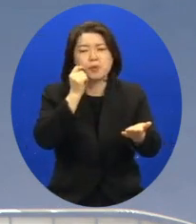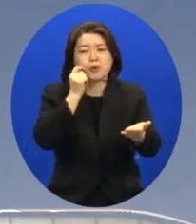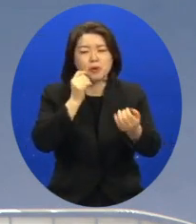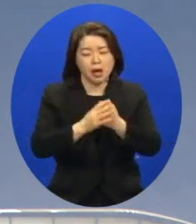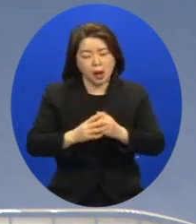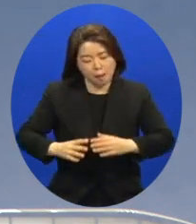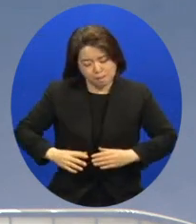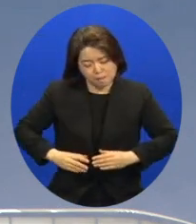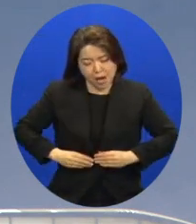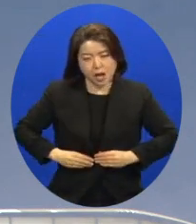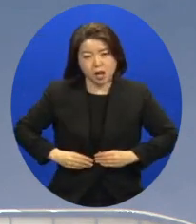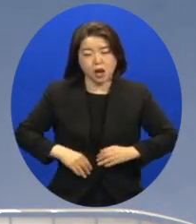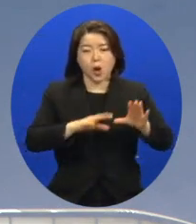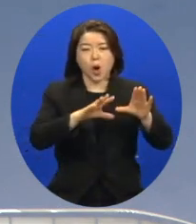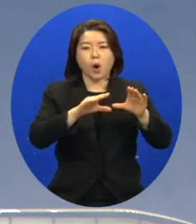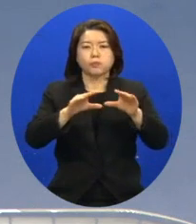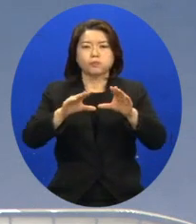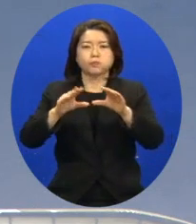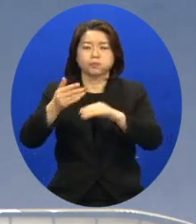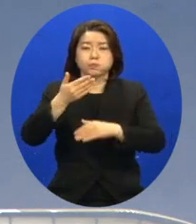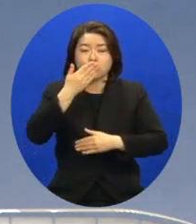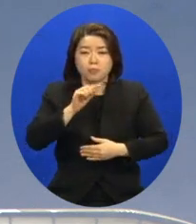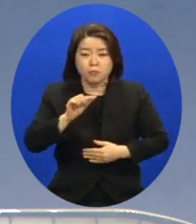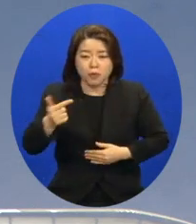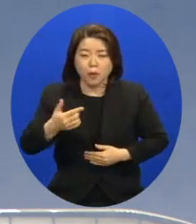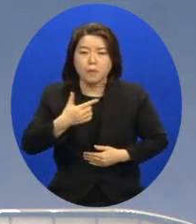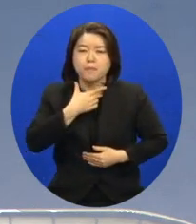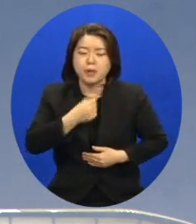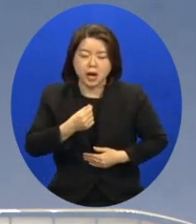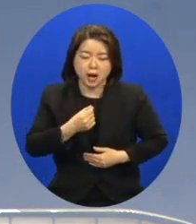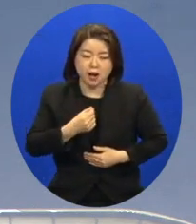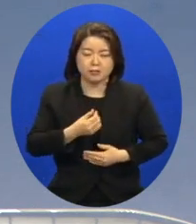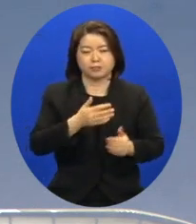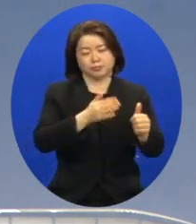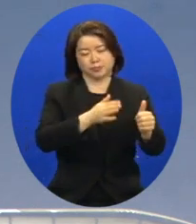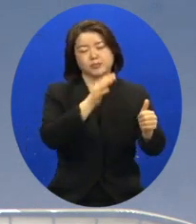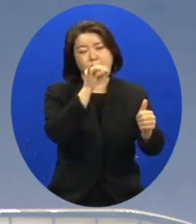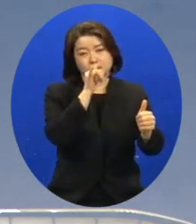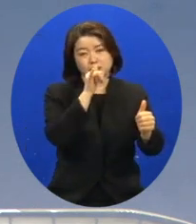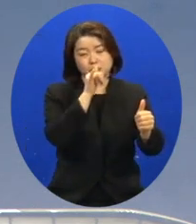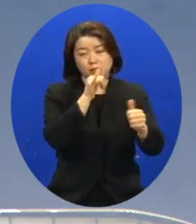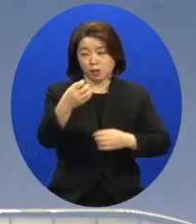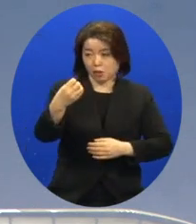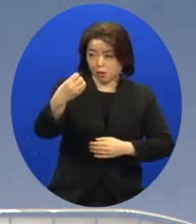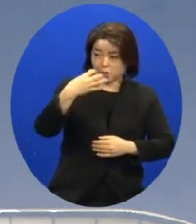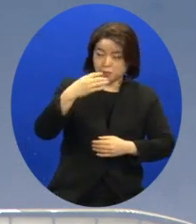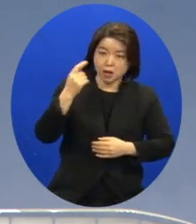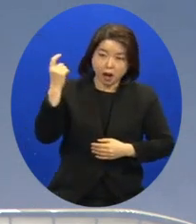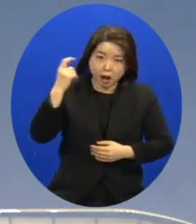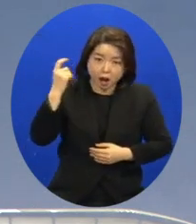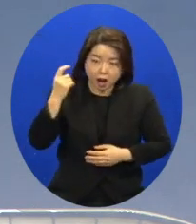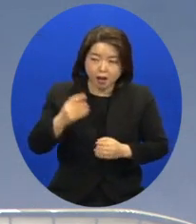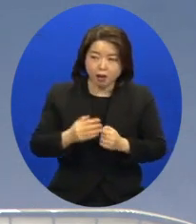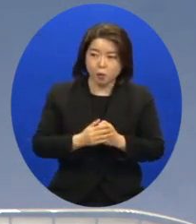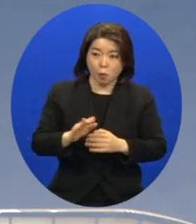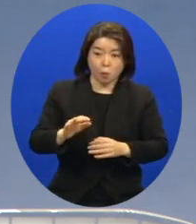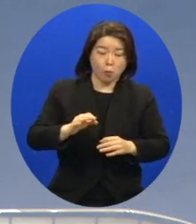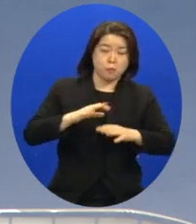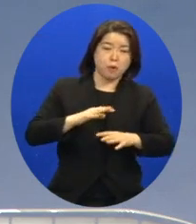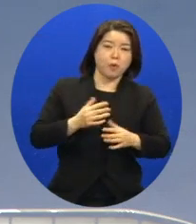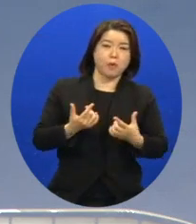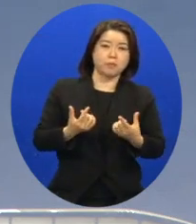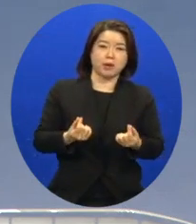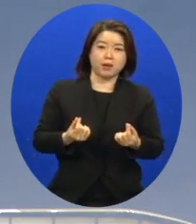고픈데 좀 부드러운 음식을 먹고 싶어서 부탁을 드렸습니다. 그 말을 듣고 너무 놀랐다는